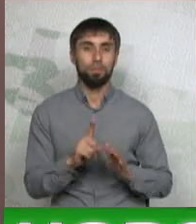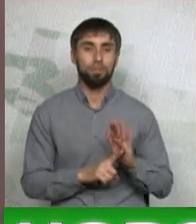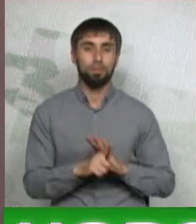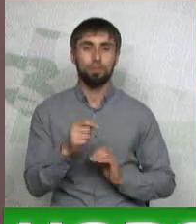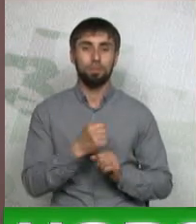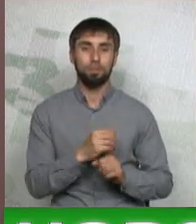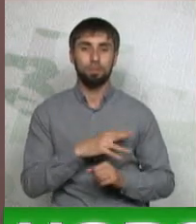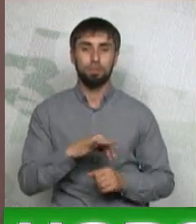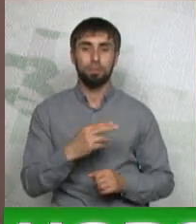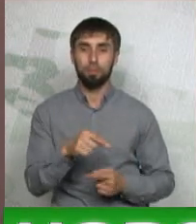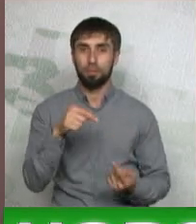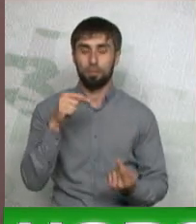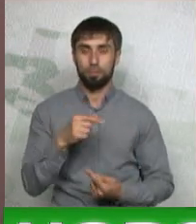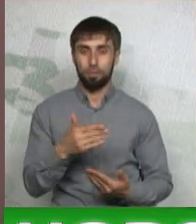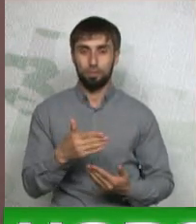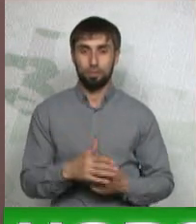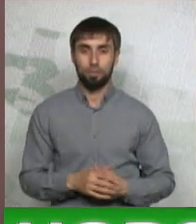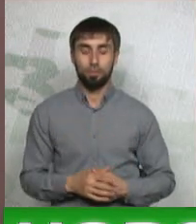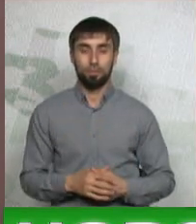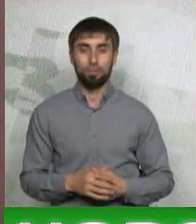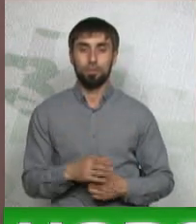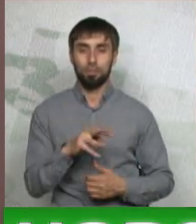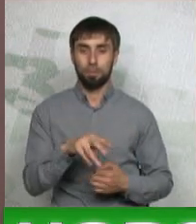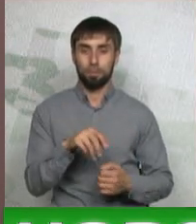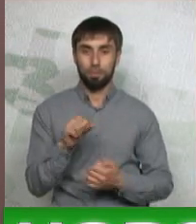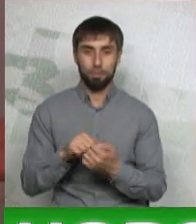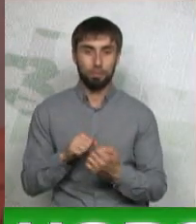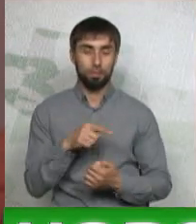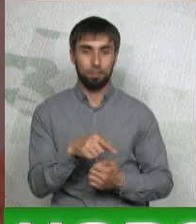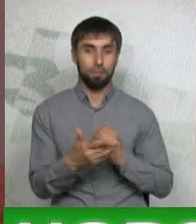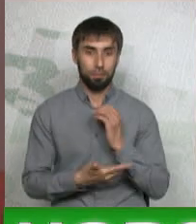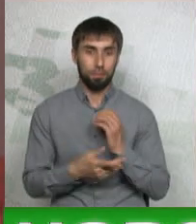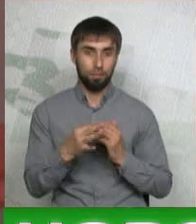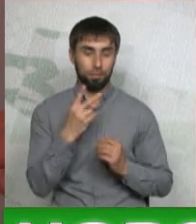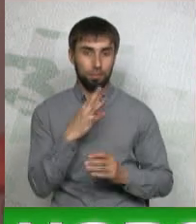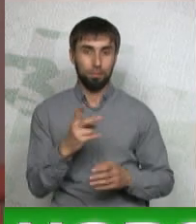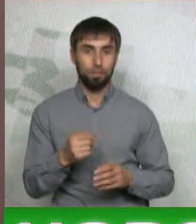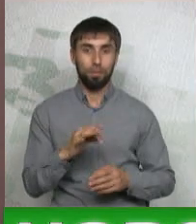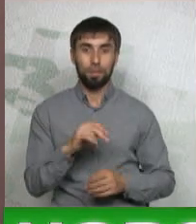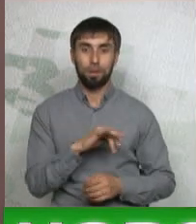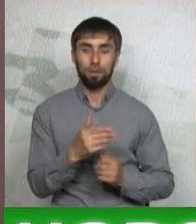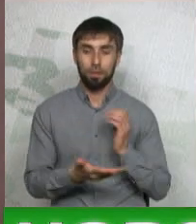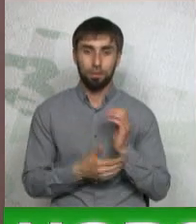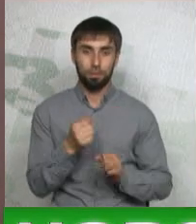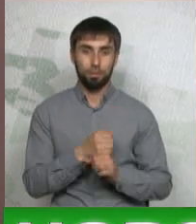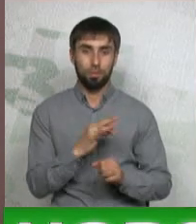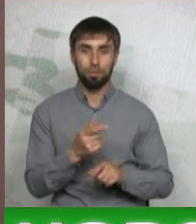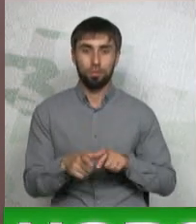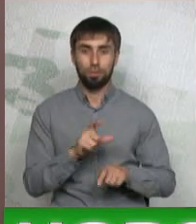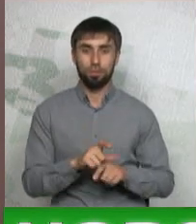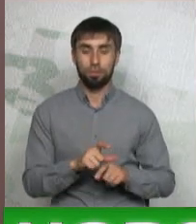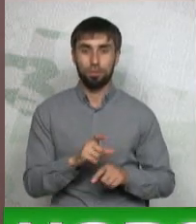первозданной мельнице подходит, единственное то, что вот там каменная, но несмотря на то, что она из дерева сделана, она